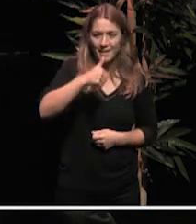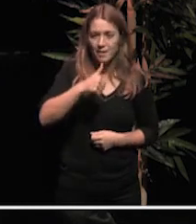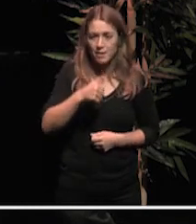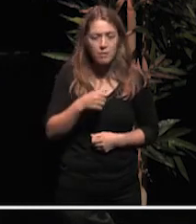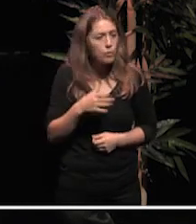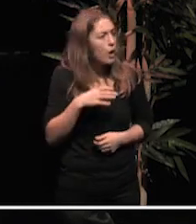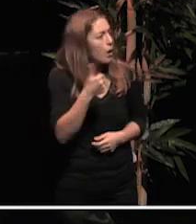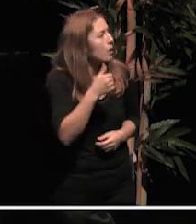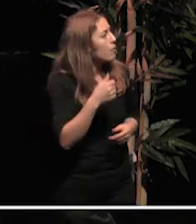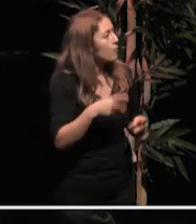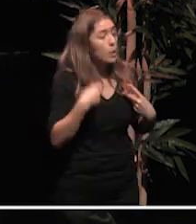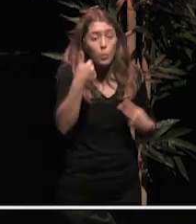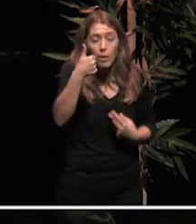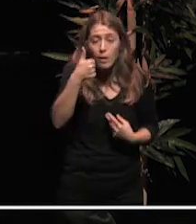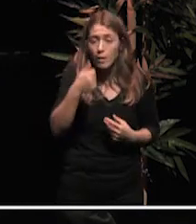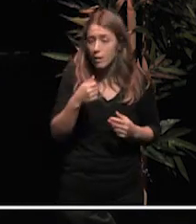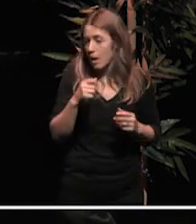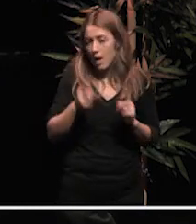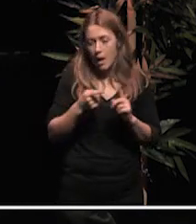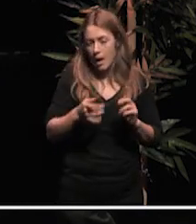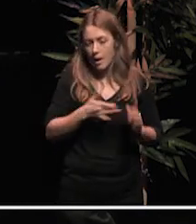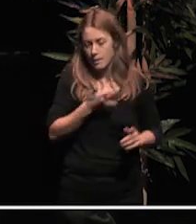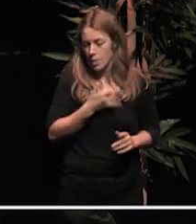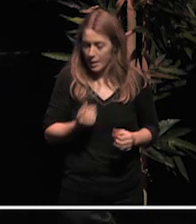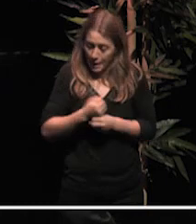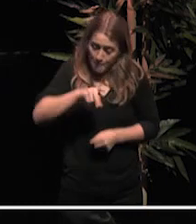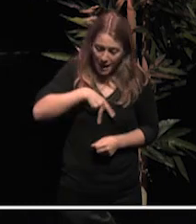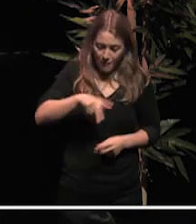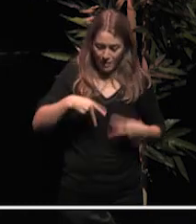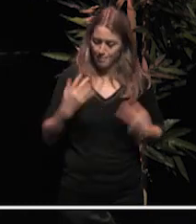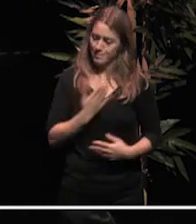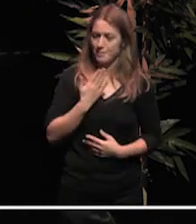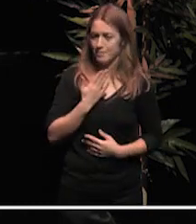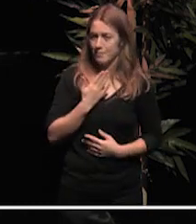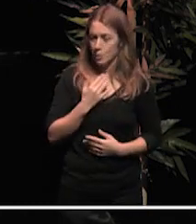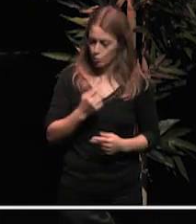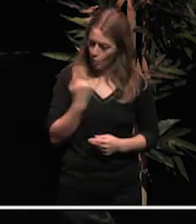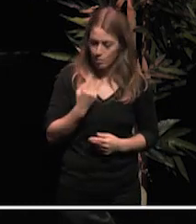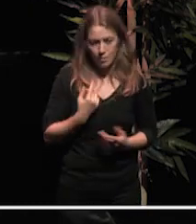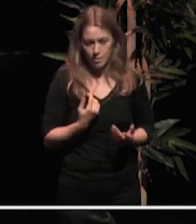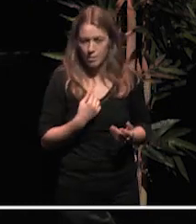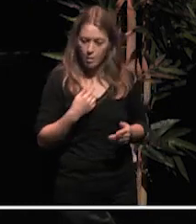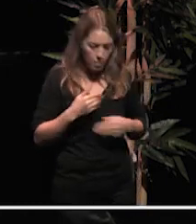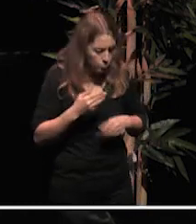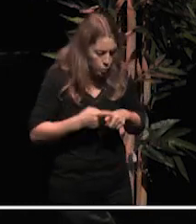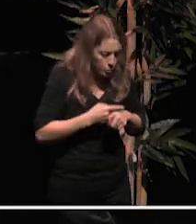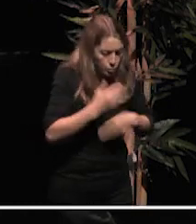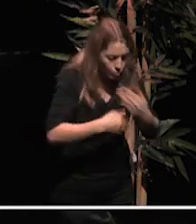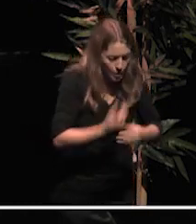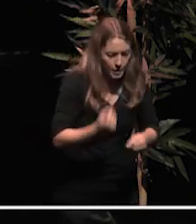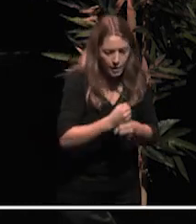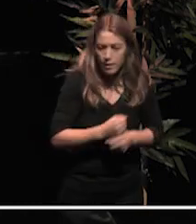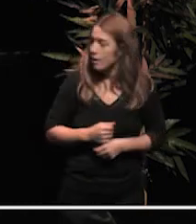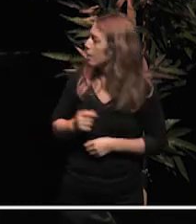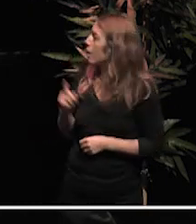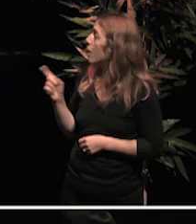On n'en a qu'une. Autant de faire une vie unique à vous, la créer au fur et à mesure des jours qui passent, créer sa vie. Donc se dépasser, c'est aussi créer sa vie